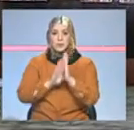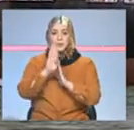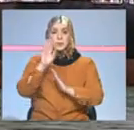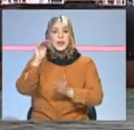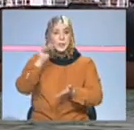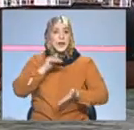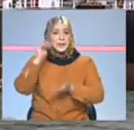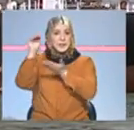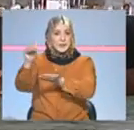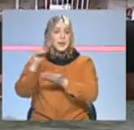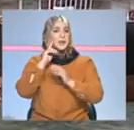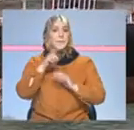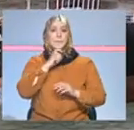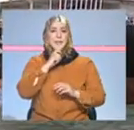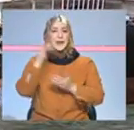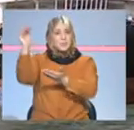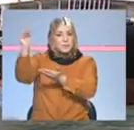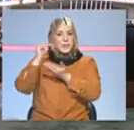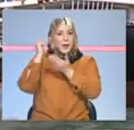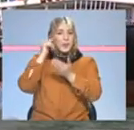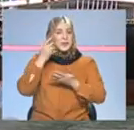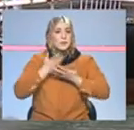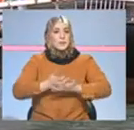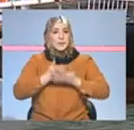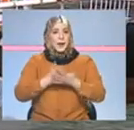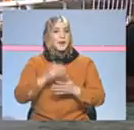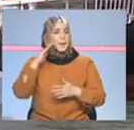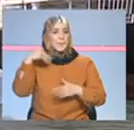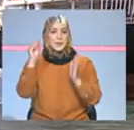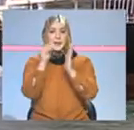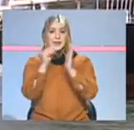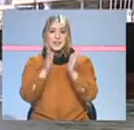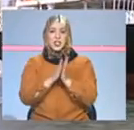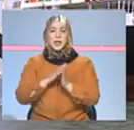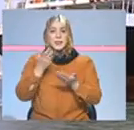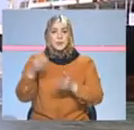الصادرات ما زالت كفة الواردات هي الأثقل بعد أن سجلت زيادة